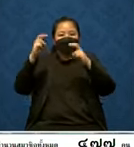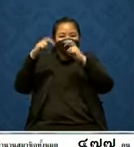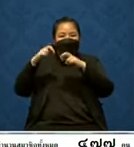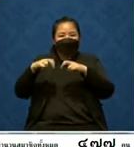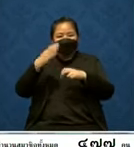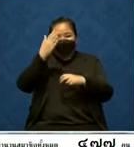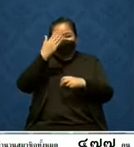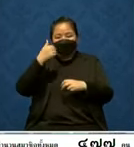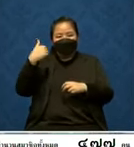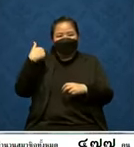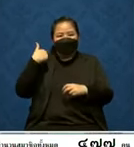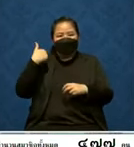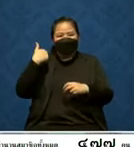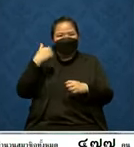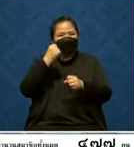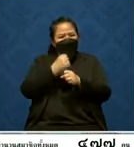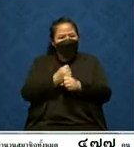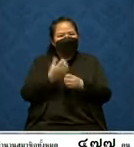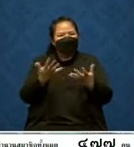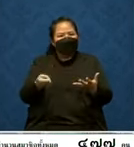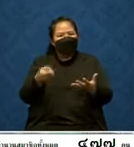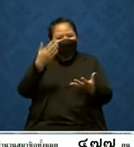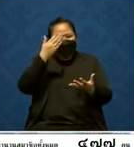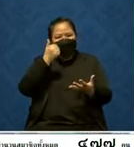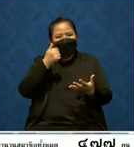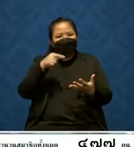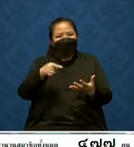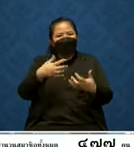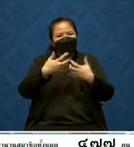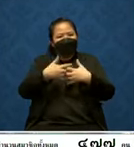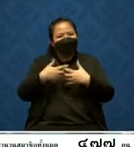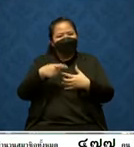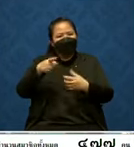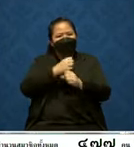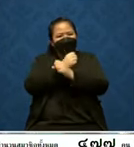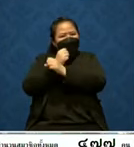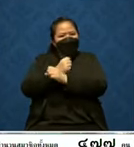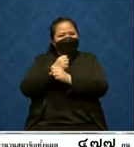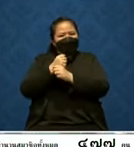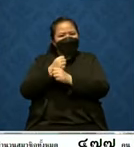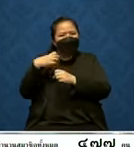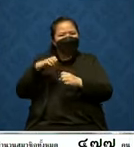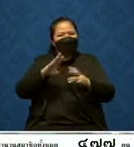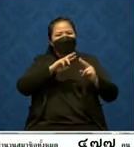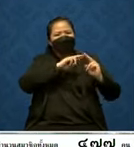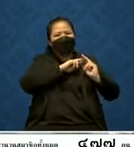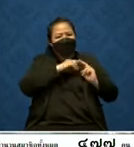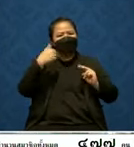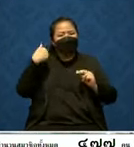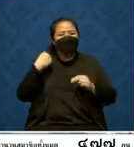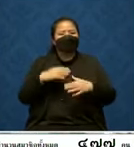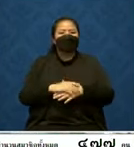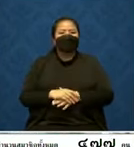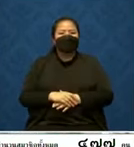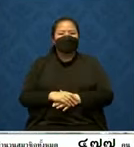ำไมยังต้องมีสถาบันนี้อีกนะครับยังมีอุตสาหกรรมป้องกันประเทศในภาคเอกชนอีกกว่า60บริษัท